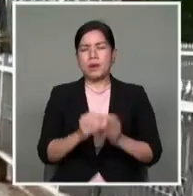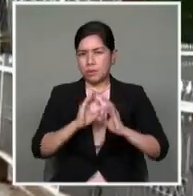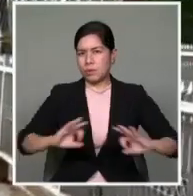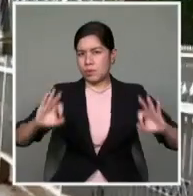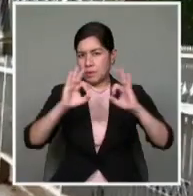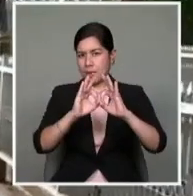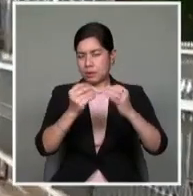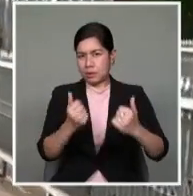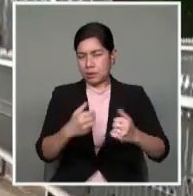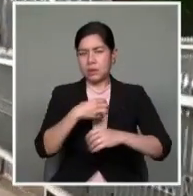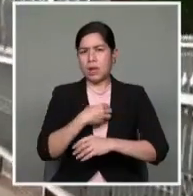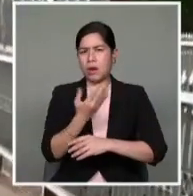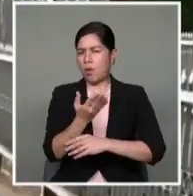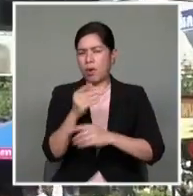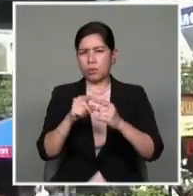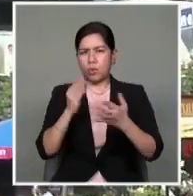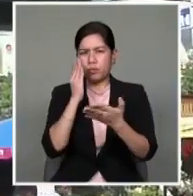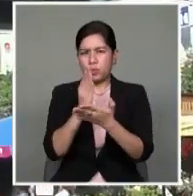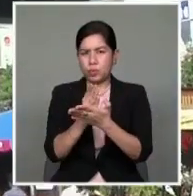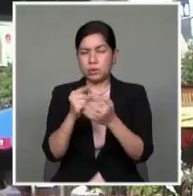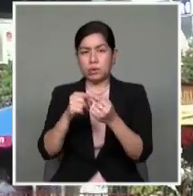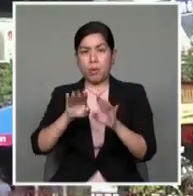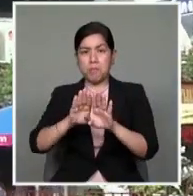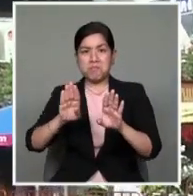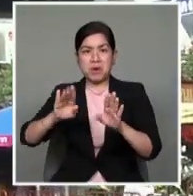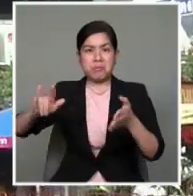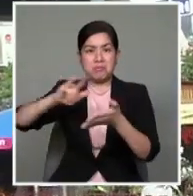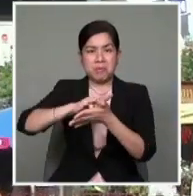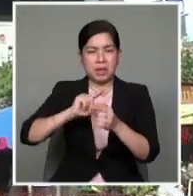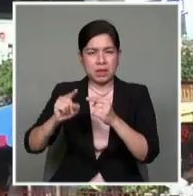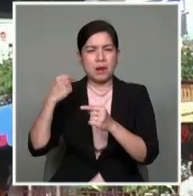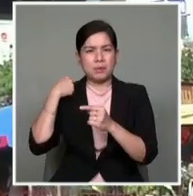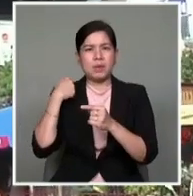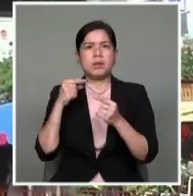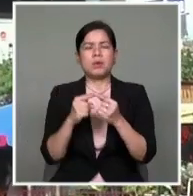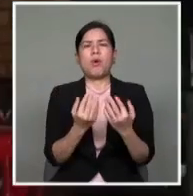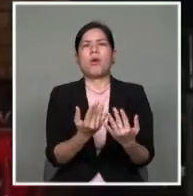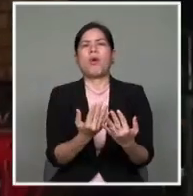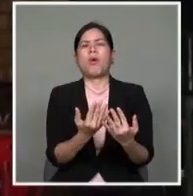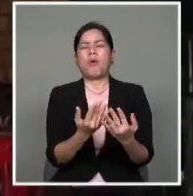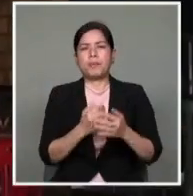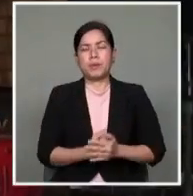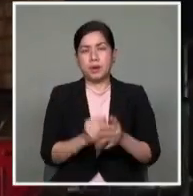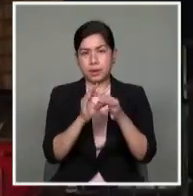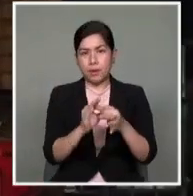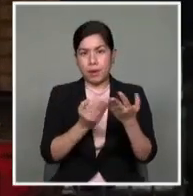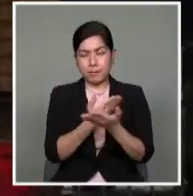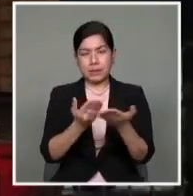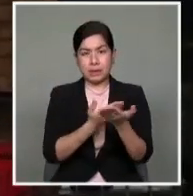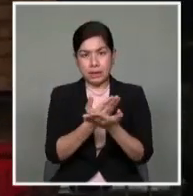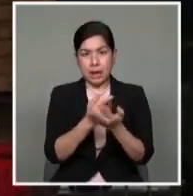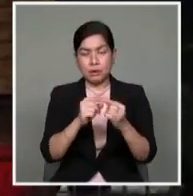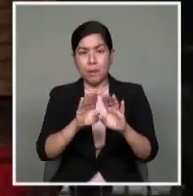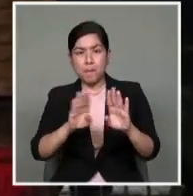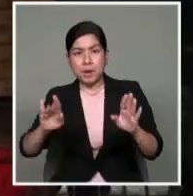องเที่ยวต่างชาติท่ามกลางสถานการณ์การระบาดรุนแรงทั่วโลกเช่นนี้ให้ชะลอออกไปก่อนค่ะส่วนการพิจารณาเปิดรับได้เมื่อ